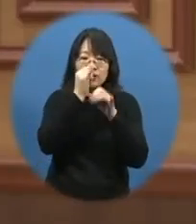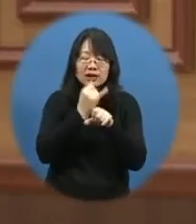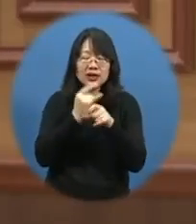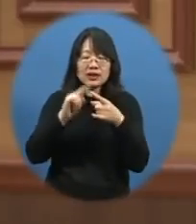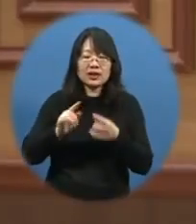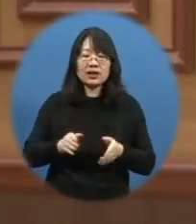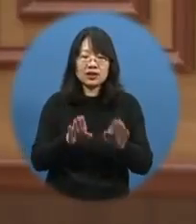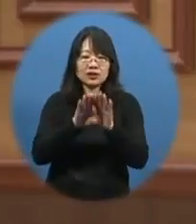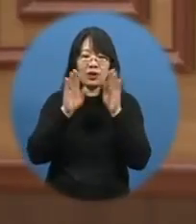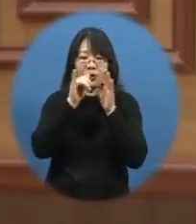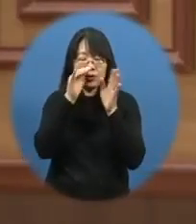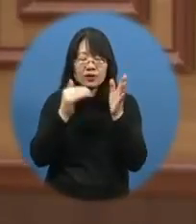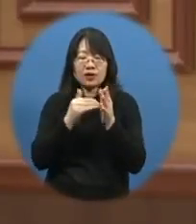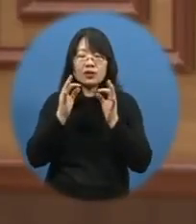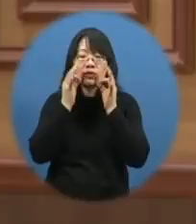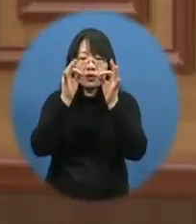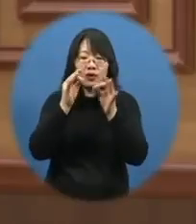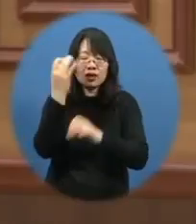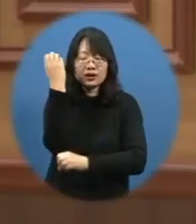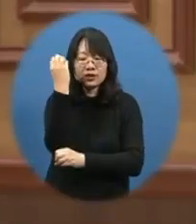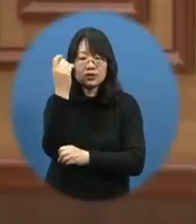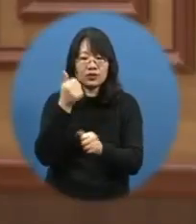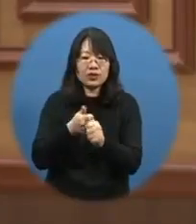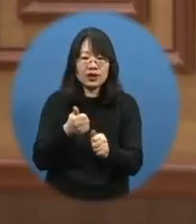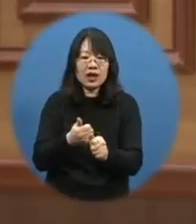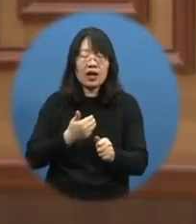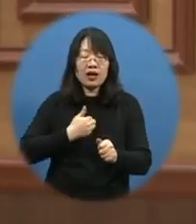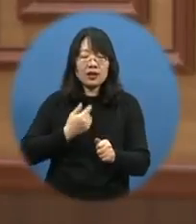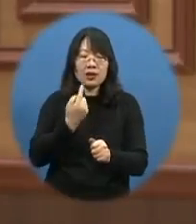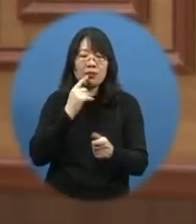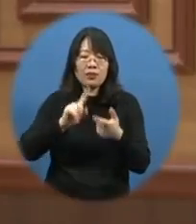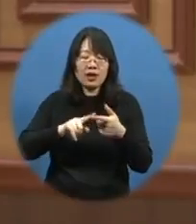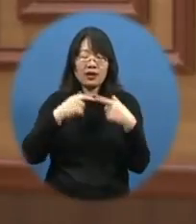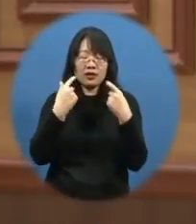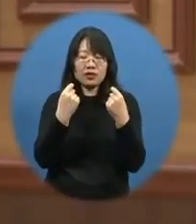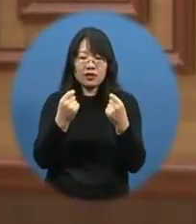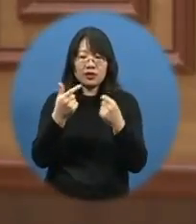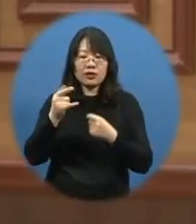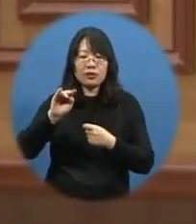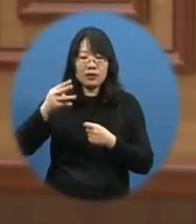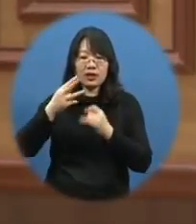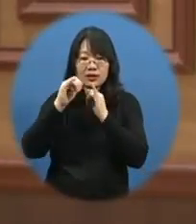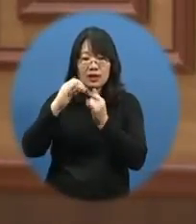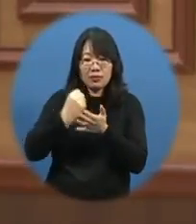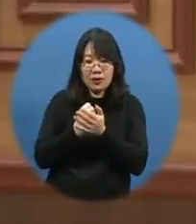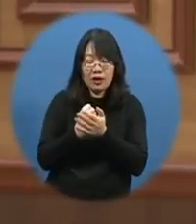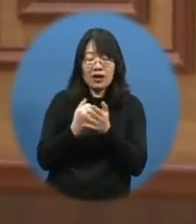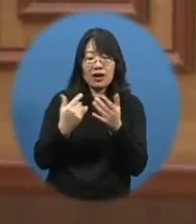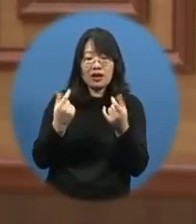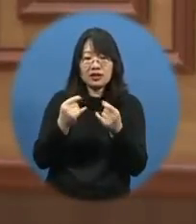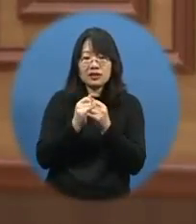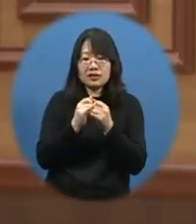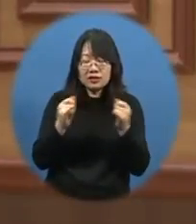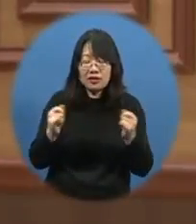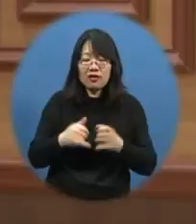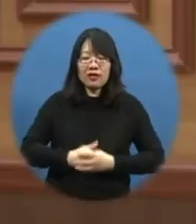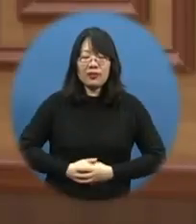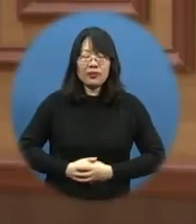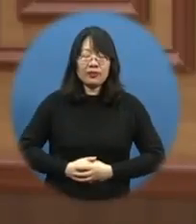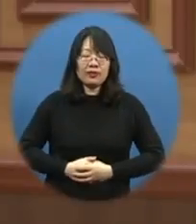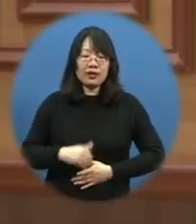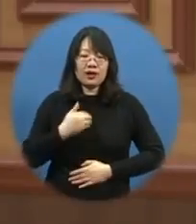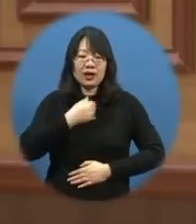있는 길을 터주고 그 노력의 틀에서 제가 아까 말씀드렸듯이 노벨상을 받았던 분처럼 나는